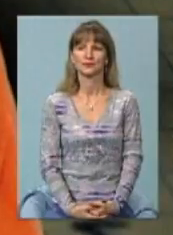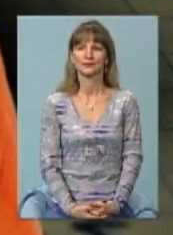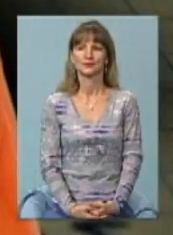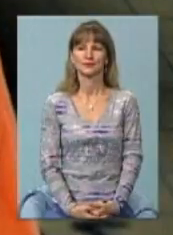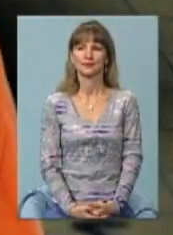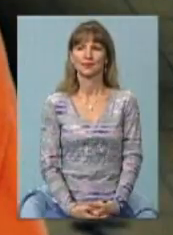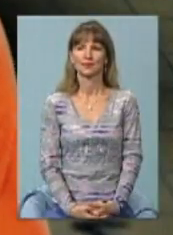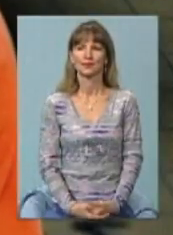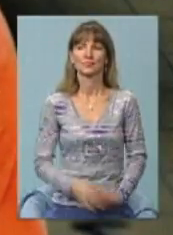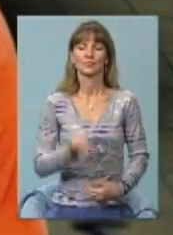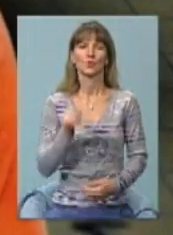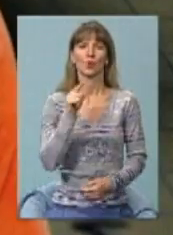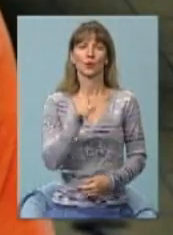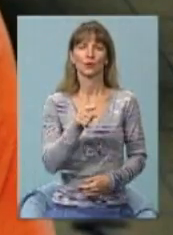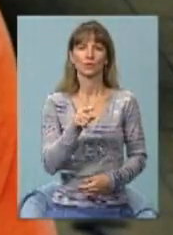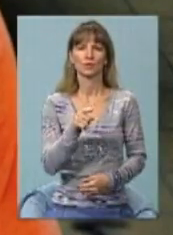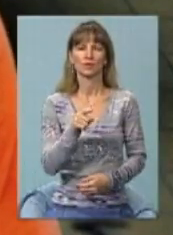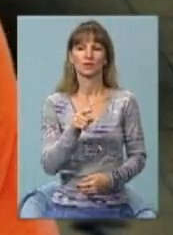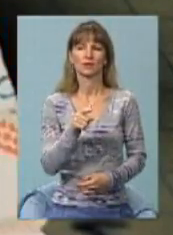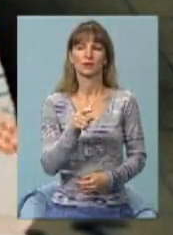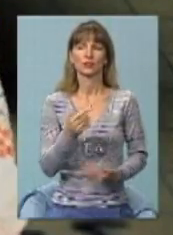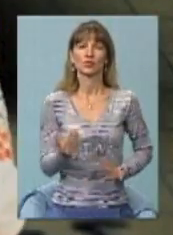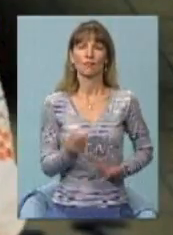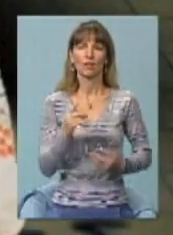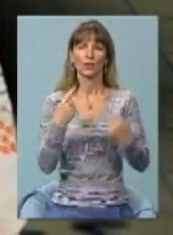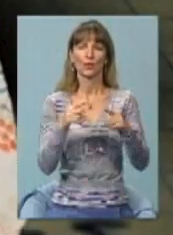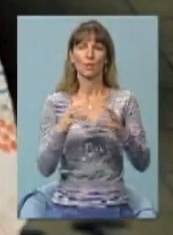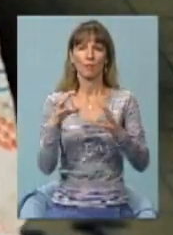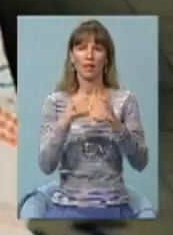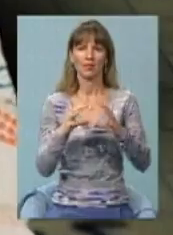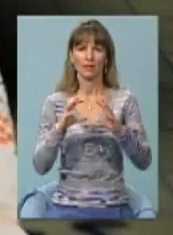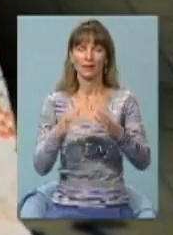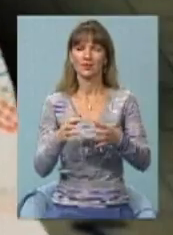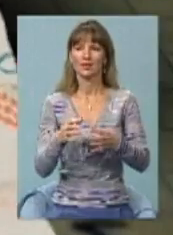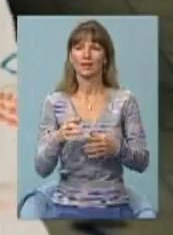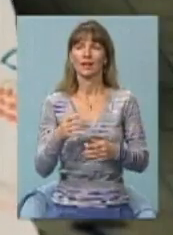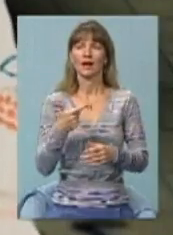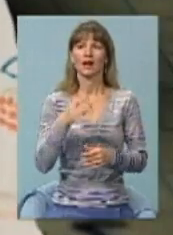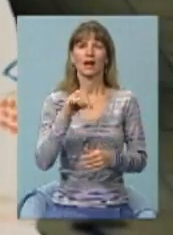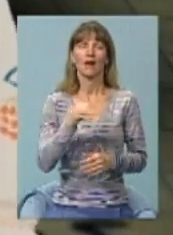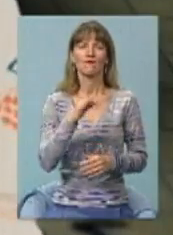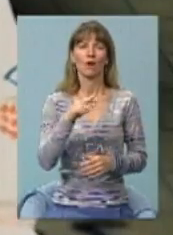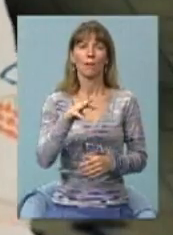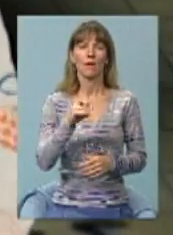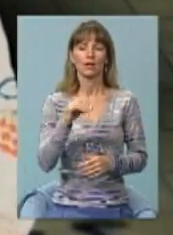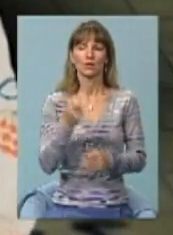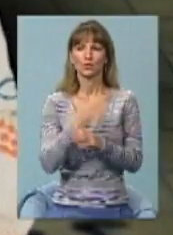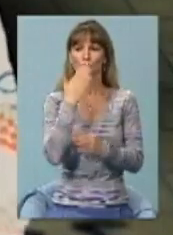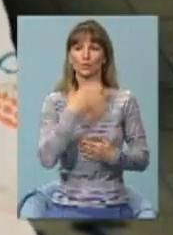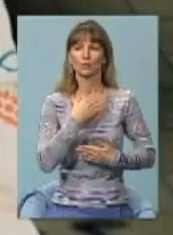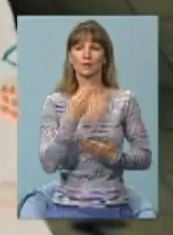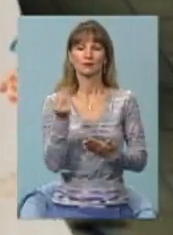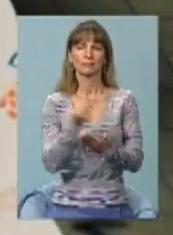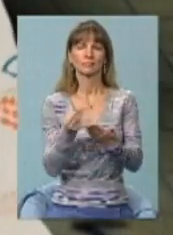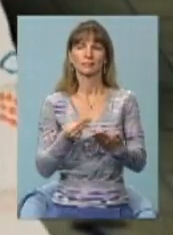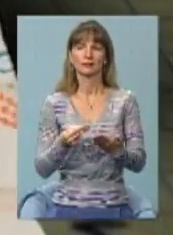И он живет на таком планете. Графоманы еще очень любят рисовать, что могут зарисовать